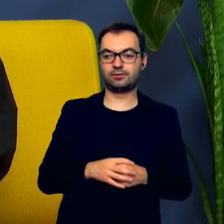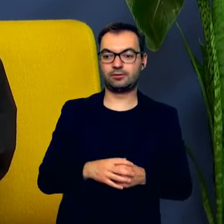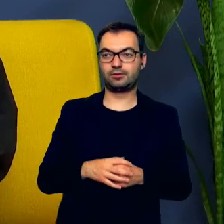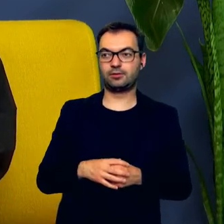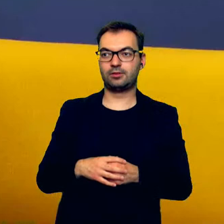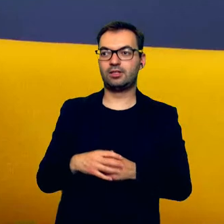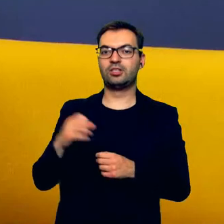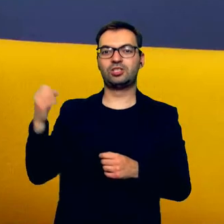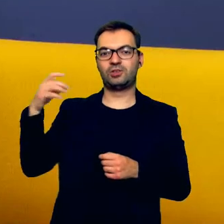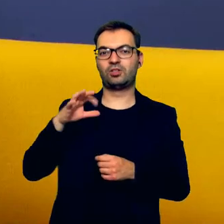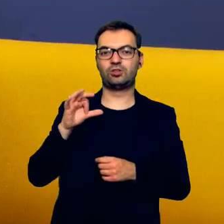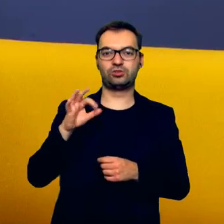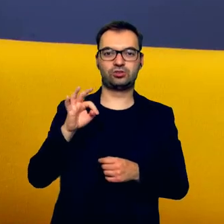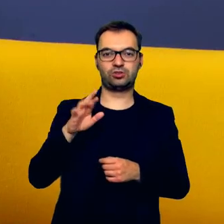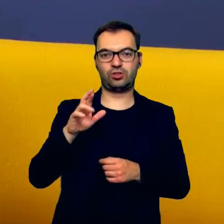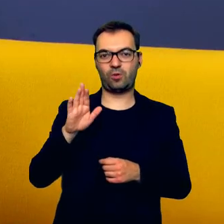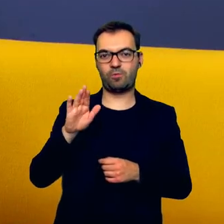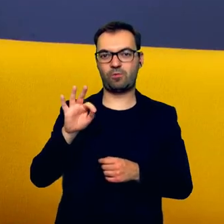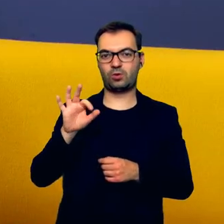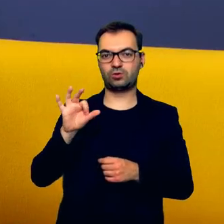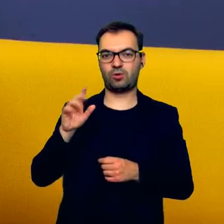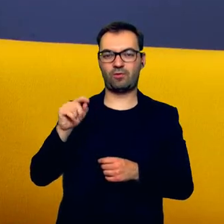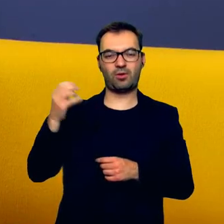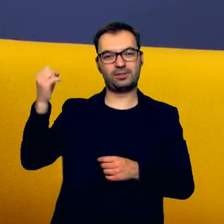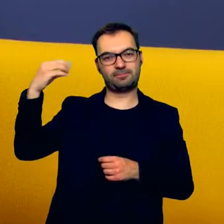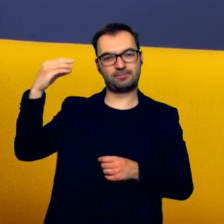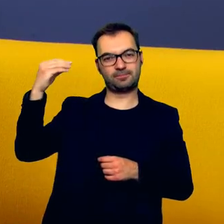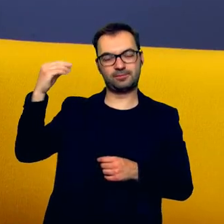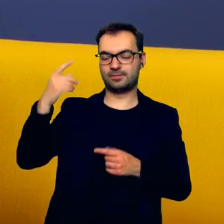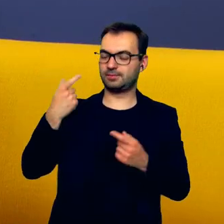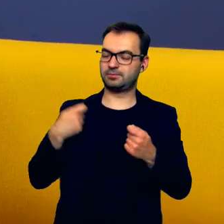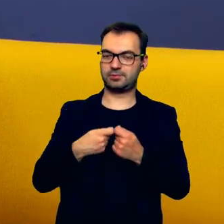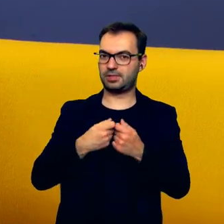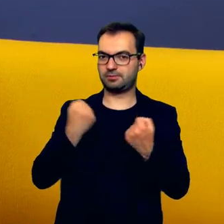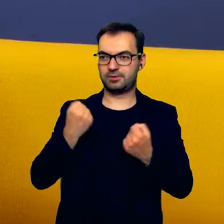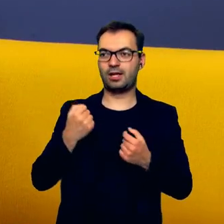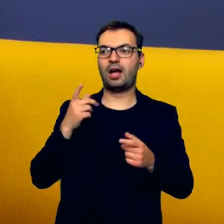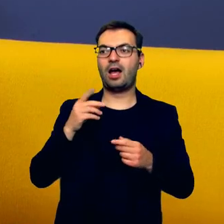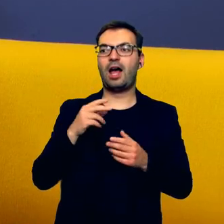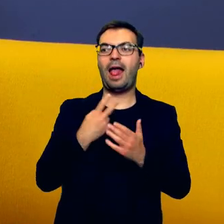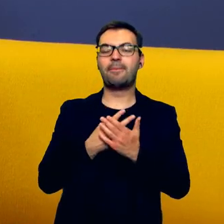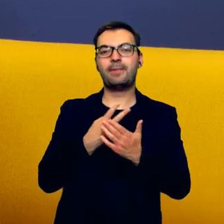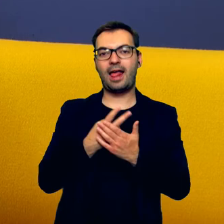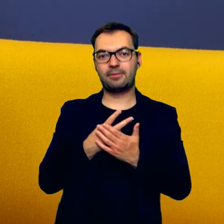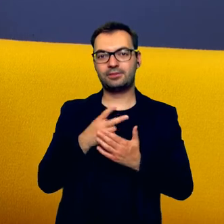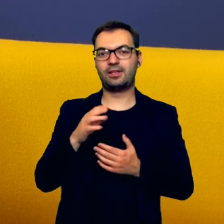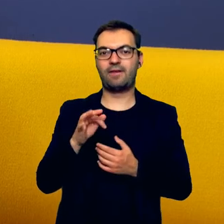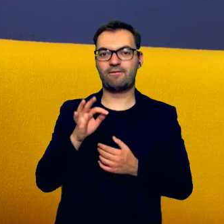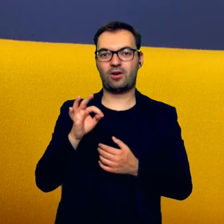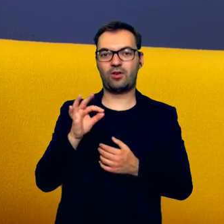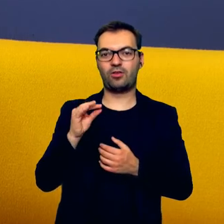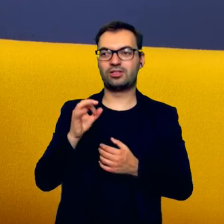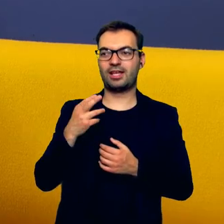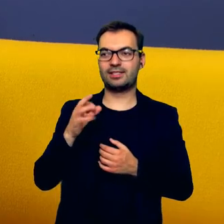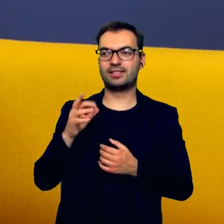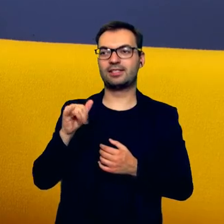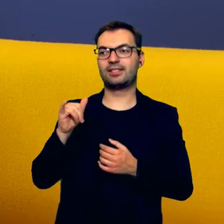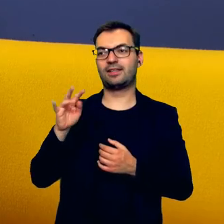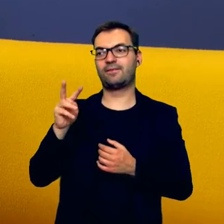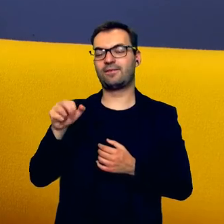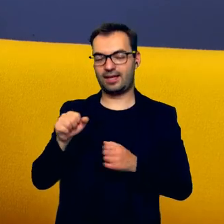jest. Światło stroboskopowe bardzo źle wpływa na ludzi chorujących na epilepsję, oczywiście. Zatem, ale epilepsja fotosensitiva jest takie określenie oczywiście tej